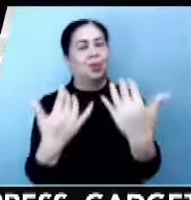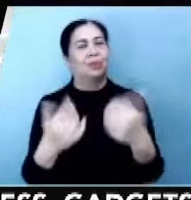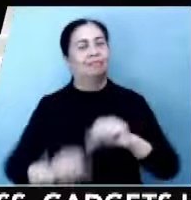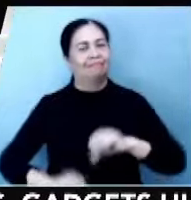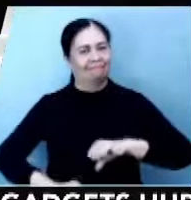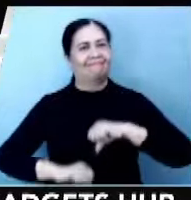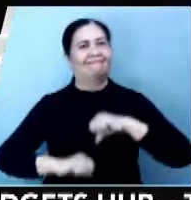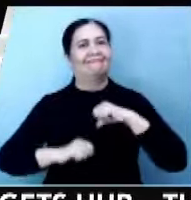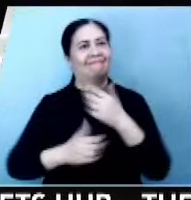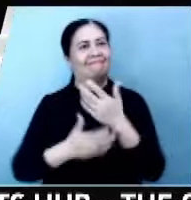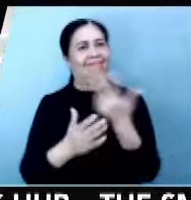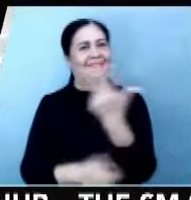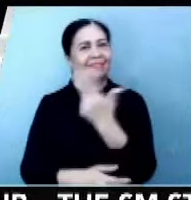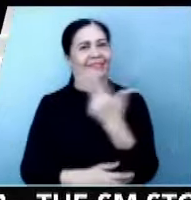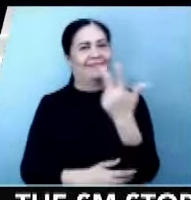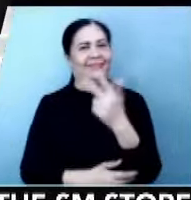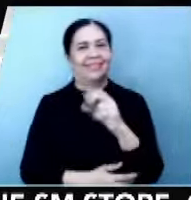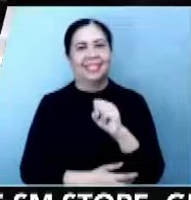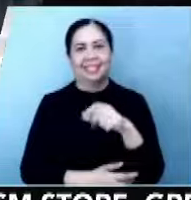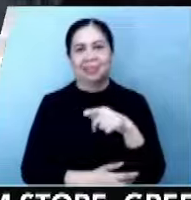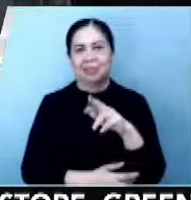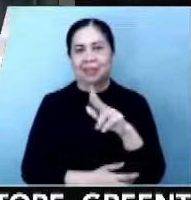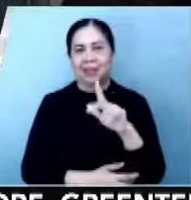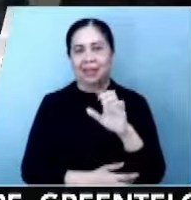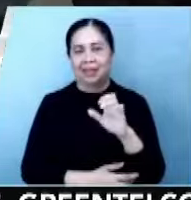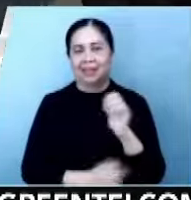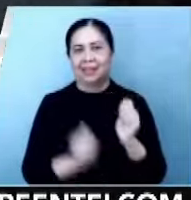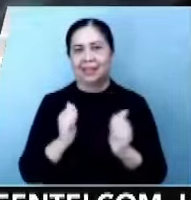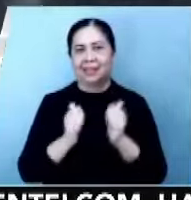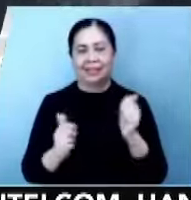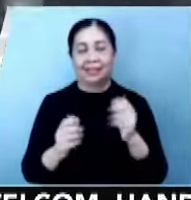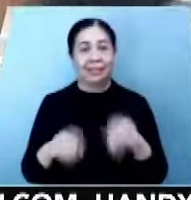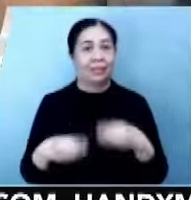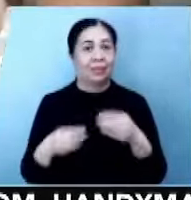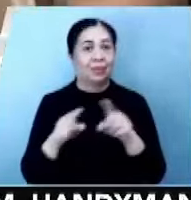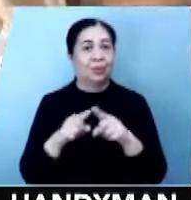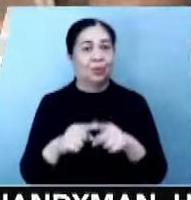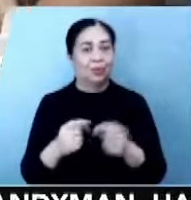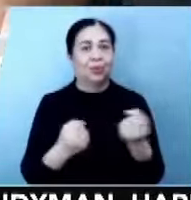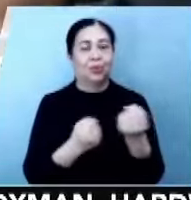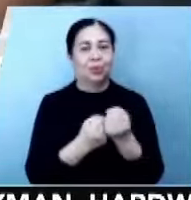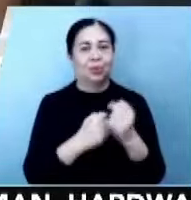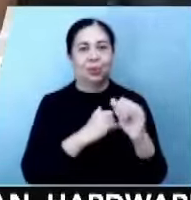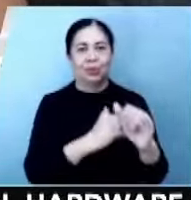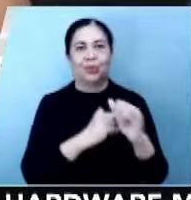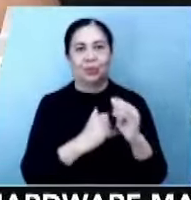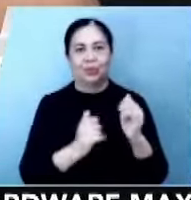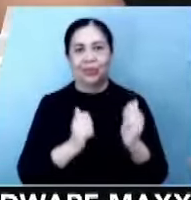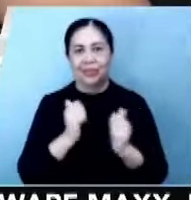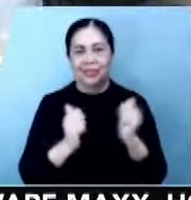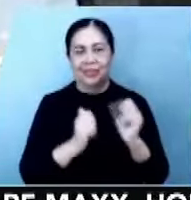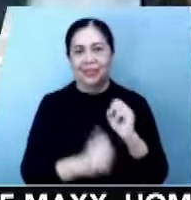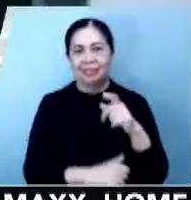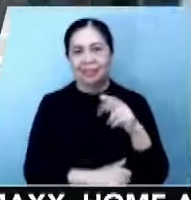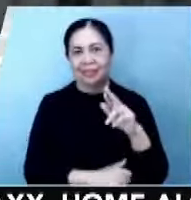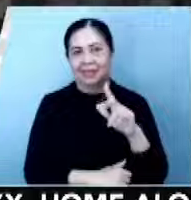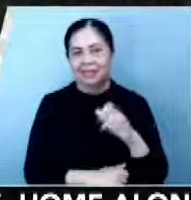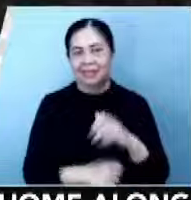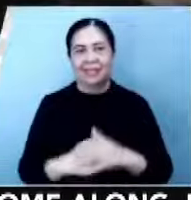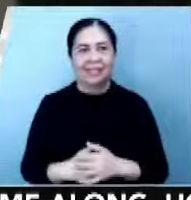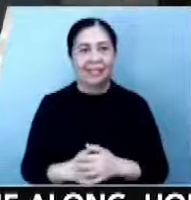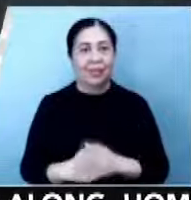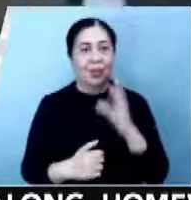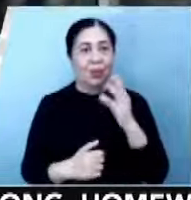sa tatlong Sparkle stars. Nagbigay rin ng support ang kapwa Sparkle artists nila na sina